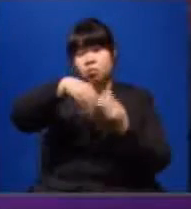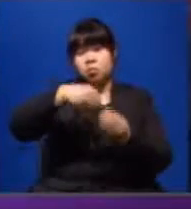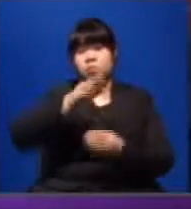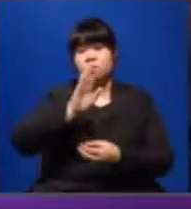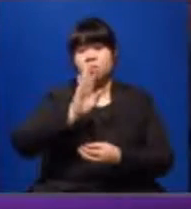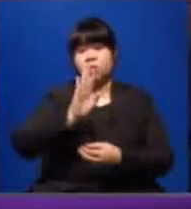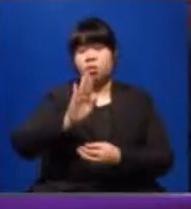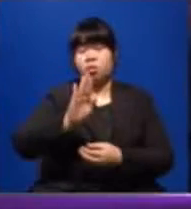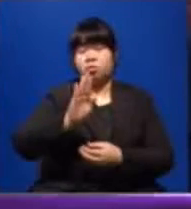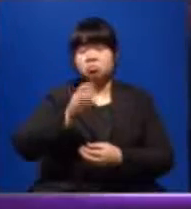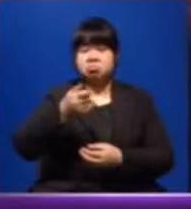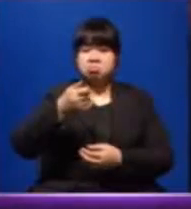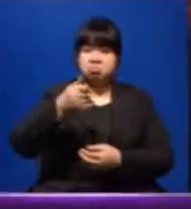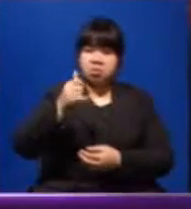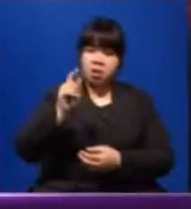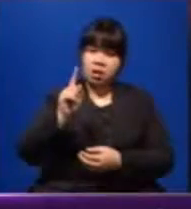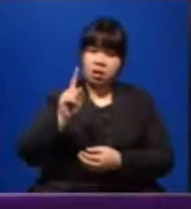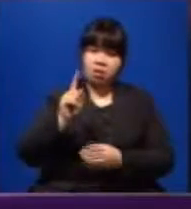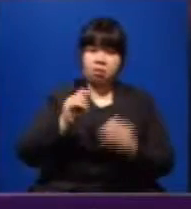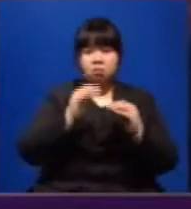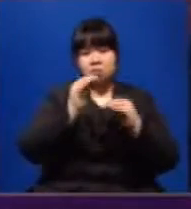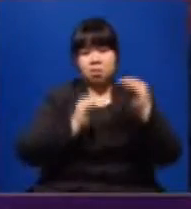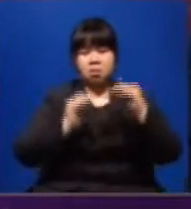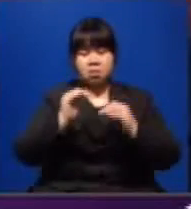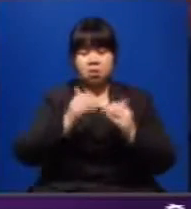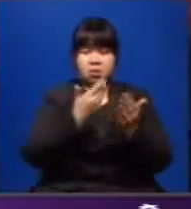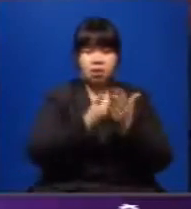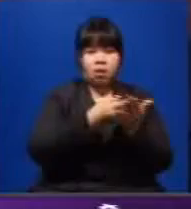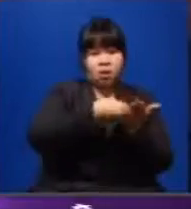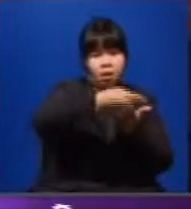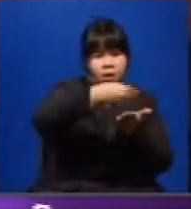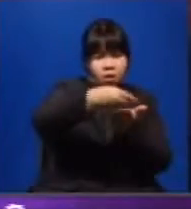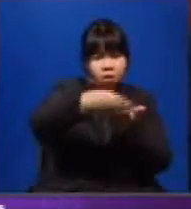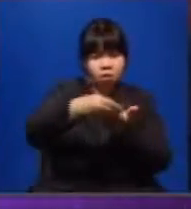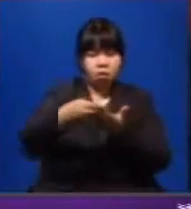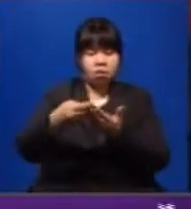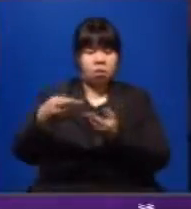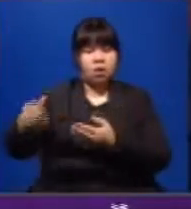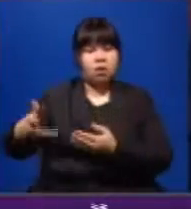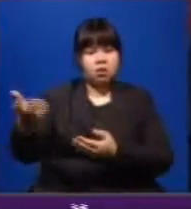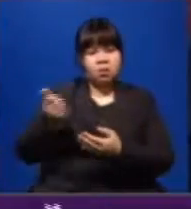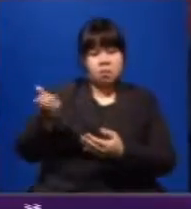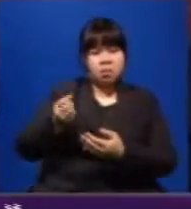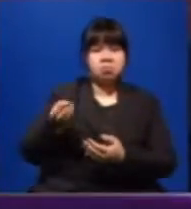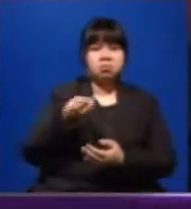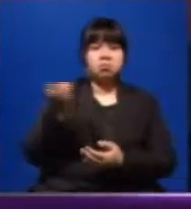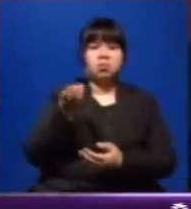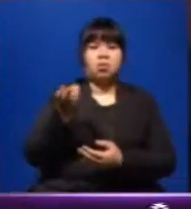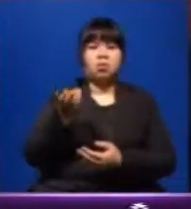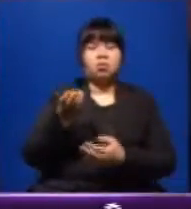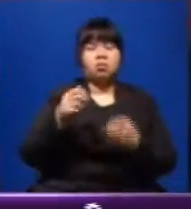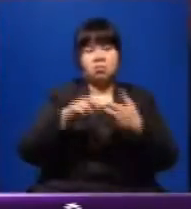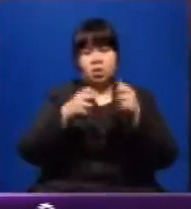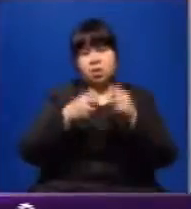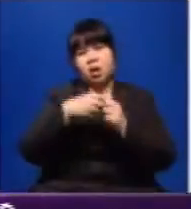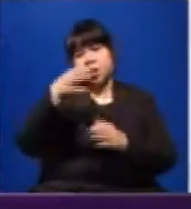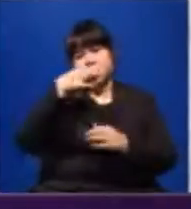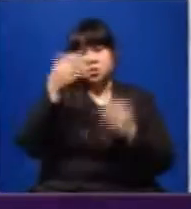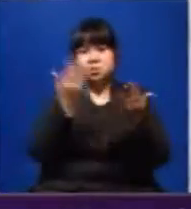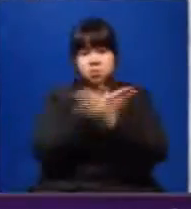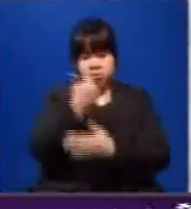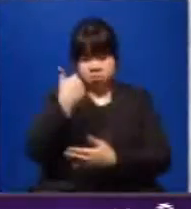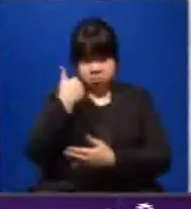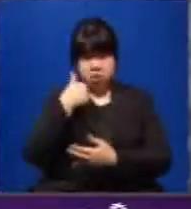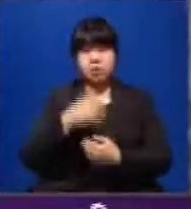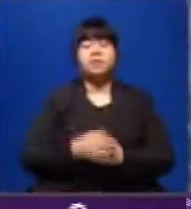รายได้มาเนี่ยก็อาจจะไม่บาลานซ์ค่าใช้จ่ายของเขานะเขาก็อยู่กันไม่ได้ก็นั่นก็มีการเปลี่ยนอาชีพบ้างครับ